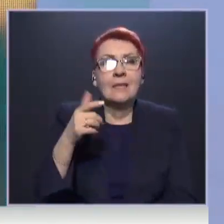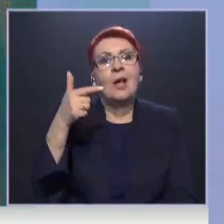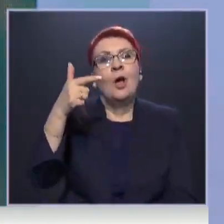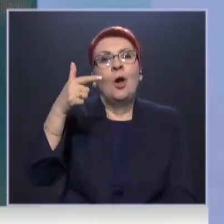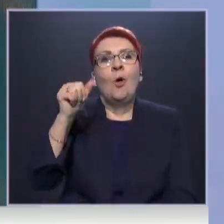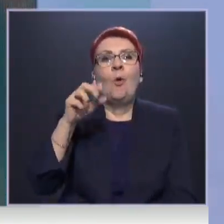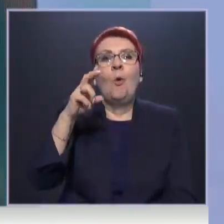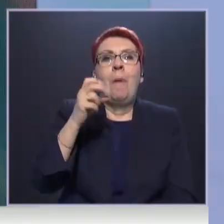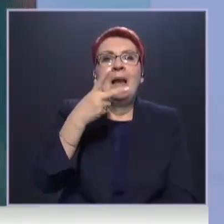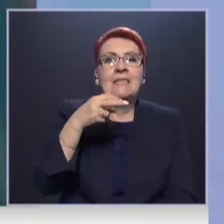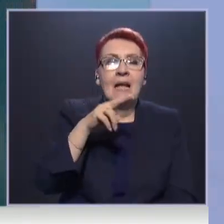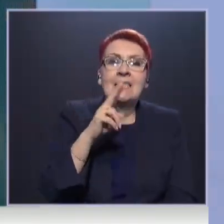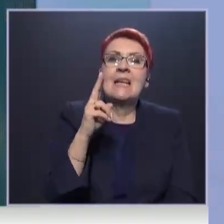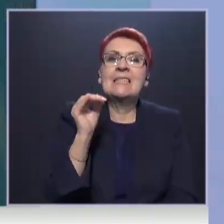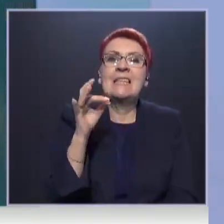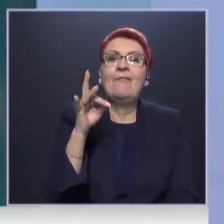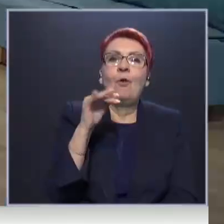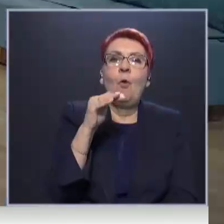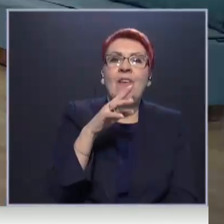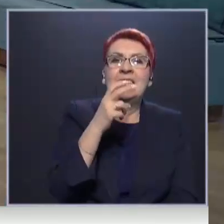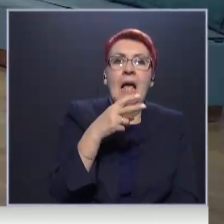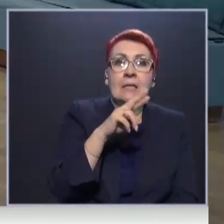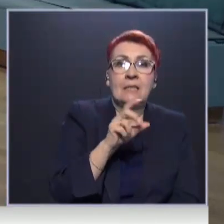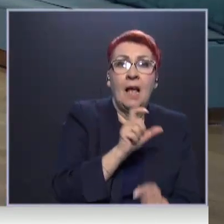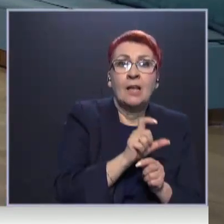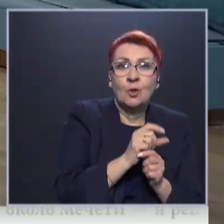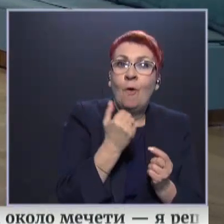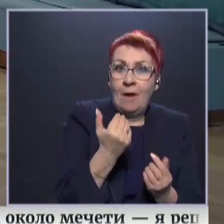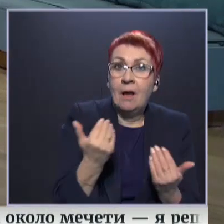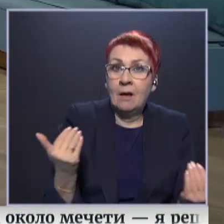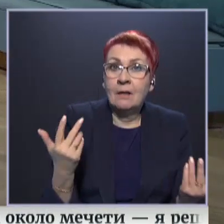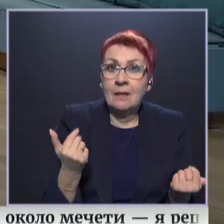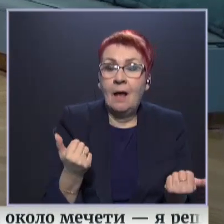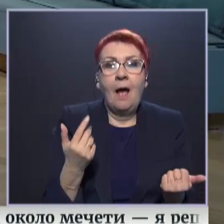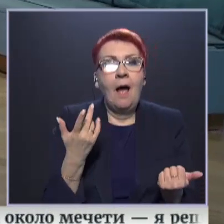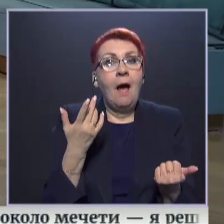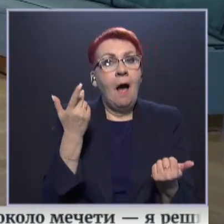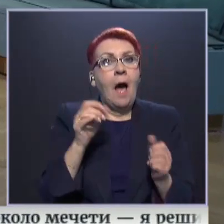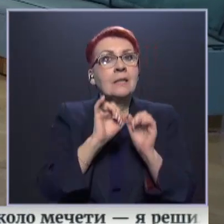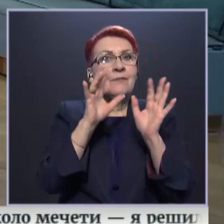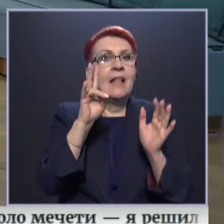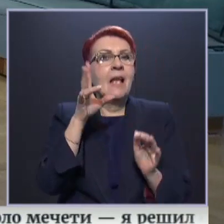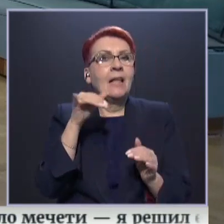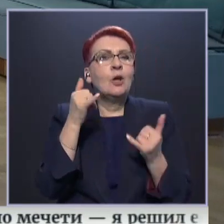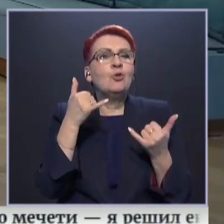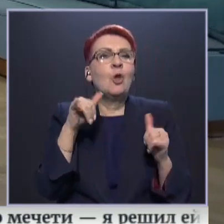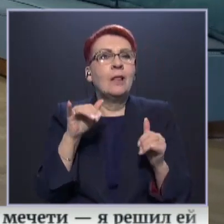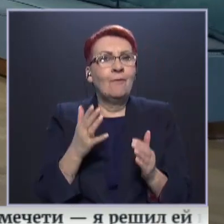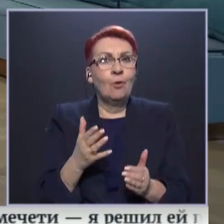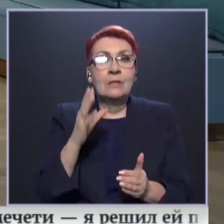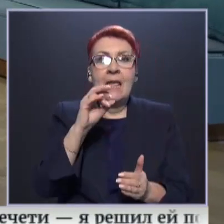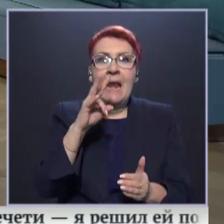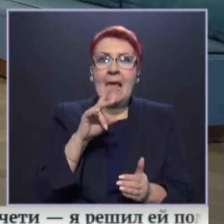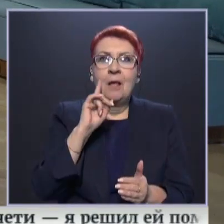глобализация, цифровизация. А вот святые. Николай Чудотворец, Елена, пока я вас не